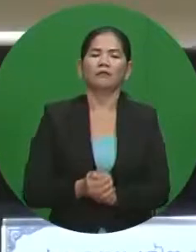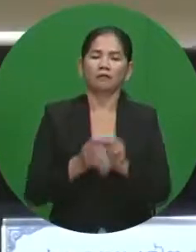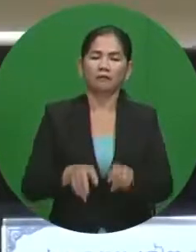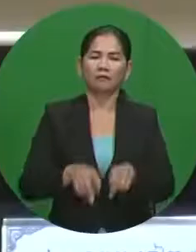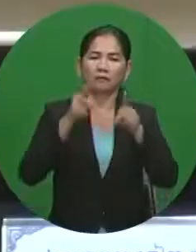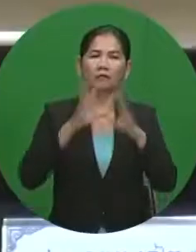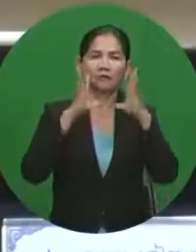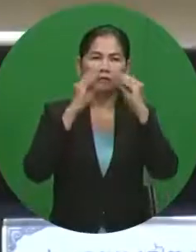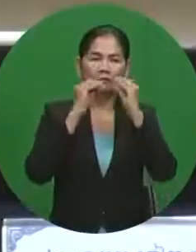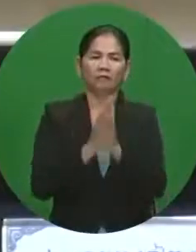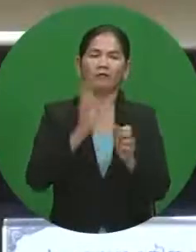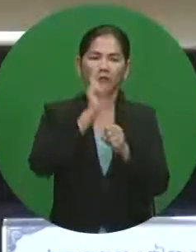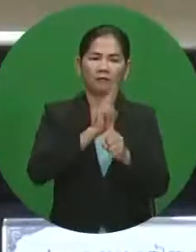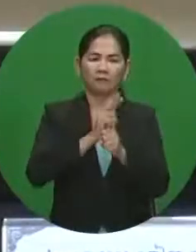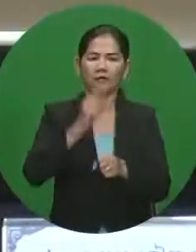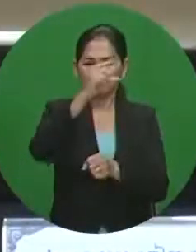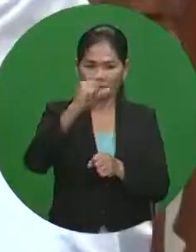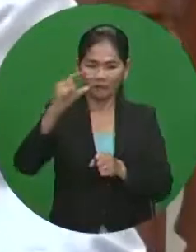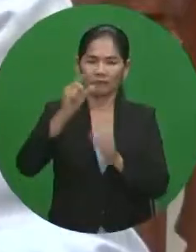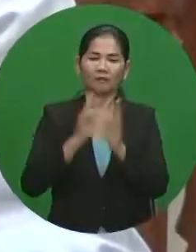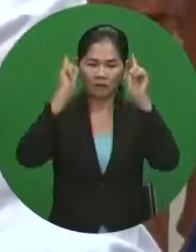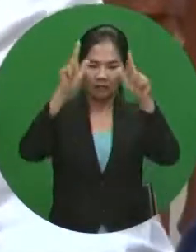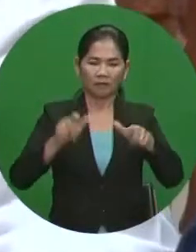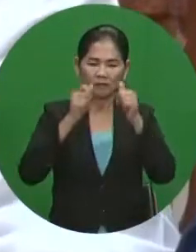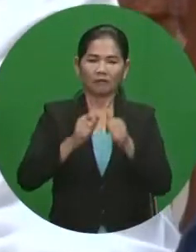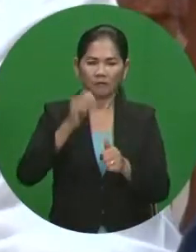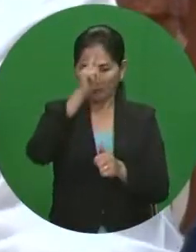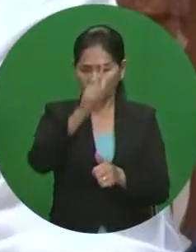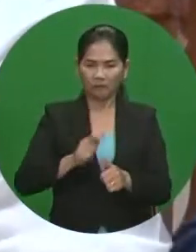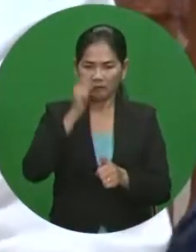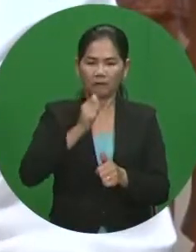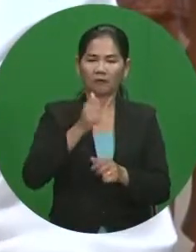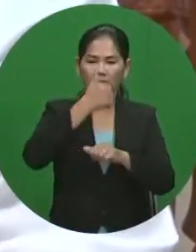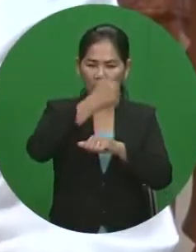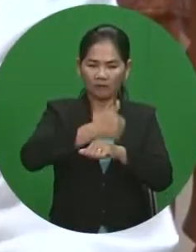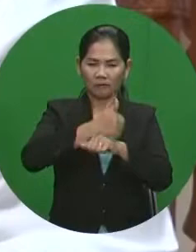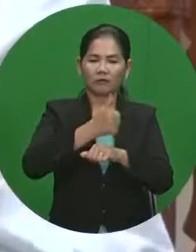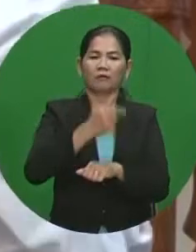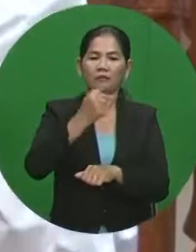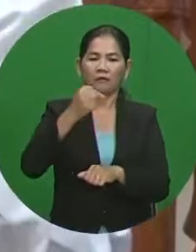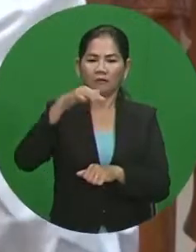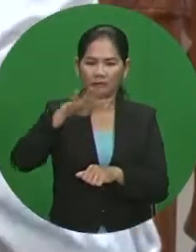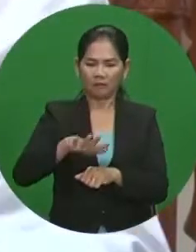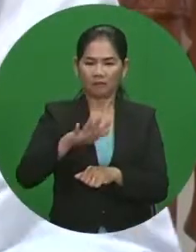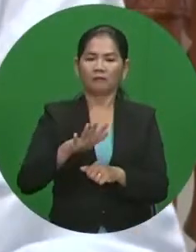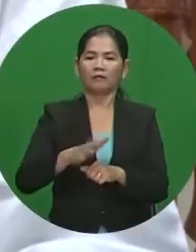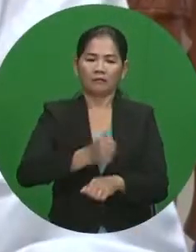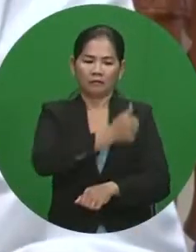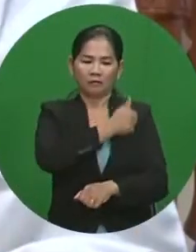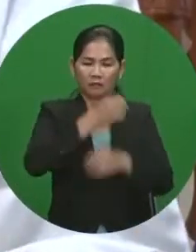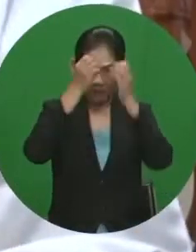កាសនៃកិច្ចប្រជុំសាមញ្ញប្រចាំសប្តាហ៍នេះដែរឯកឧត្តមលោកជំទាវជាអគ្គនាយកទាំង5ចំណុះឲ្យក្រសួ